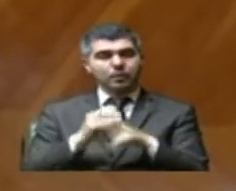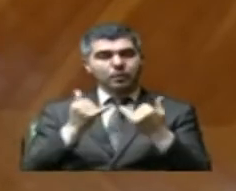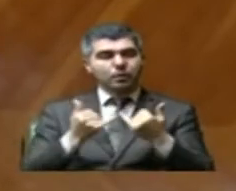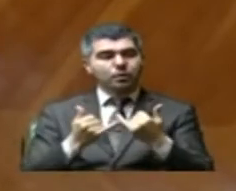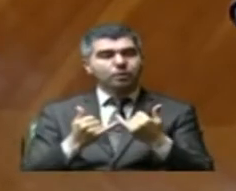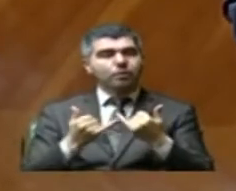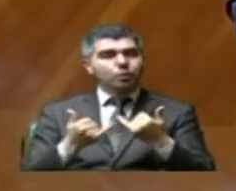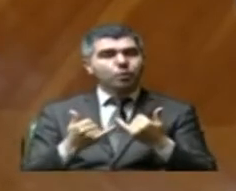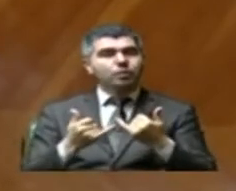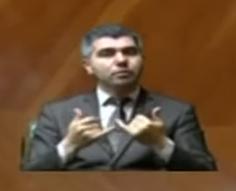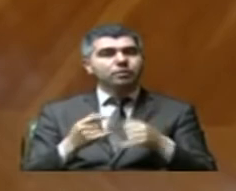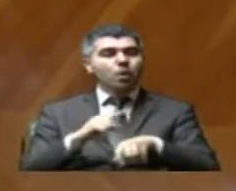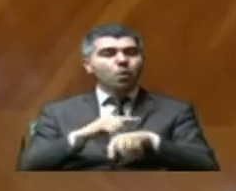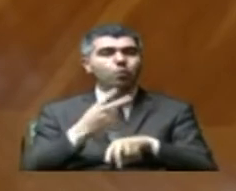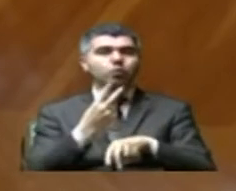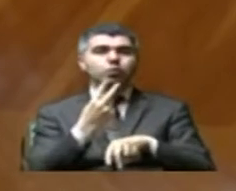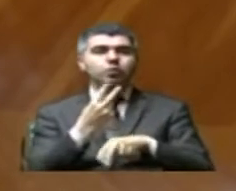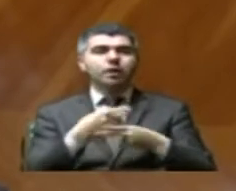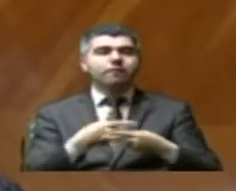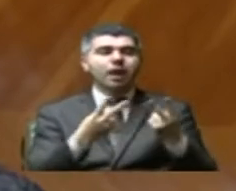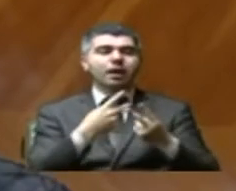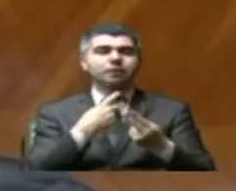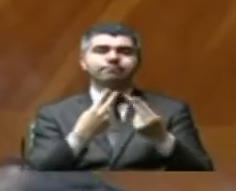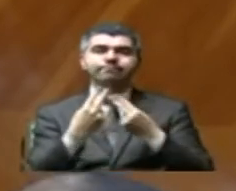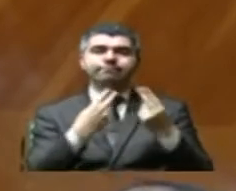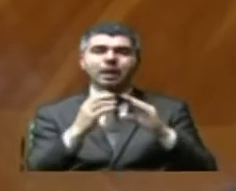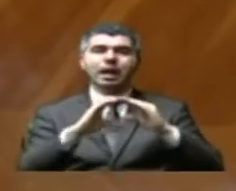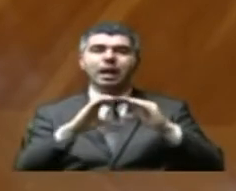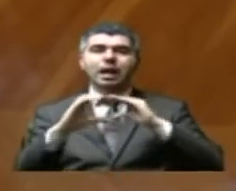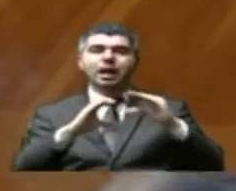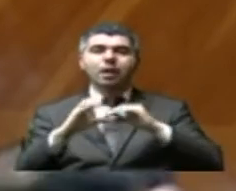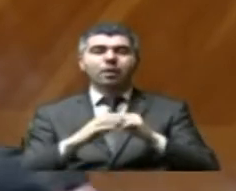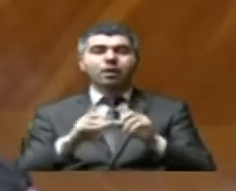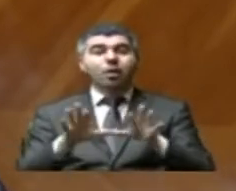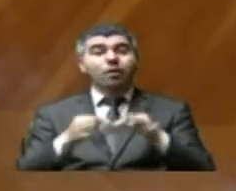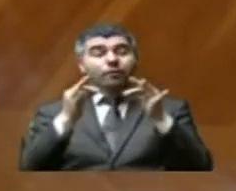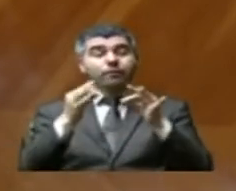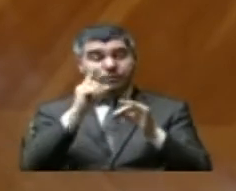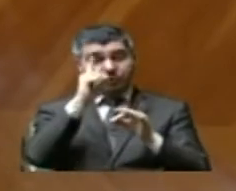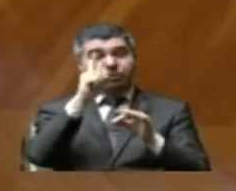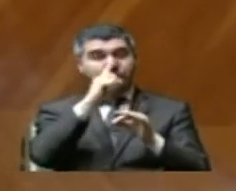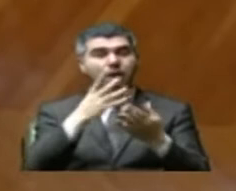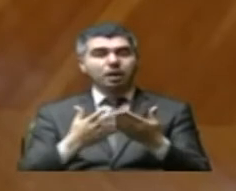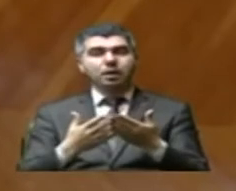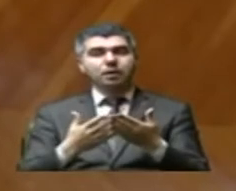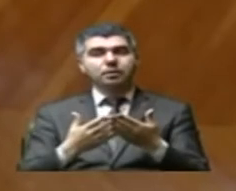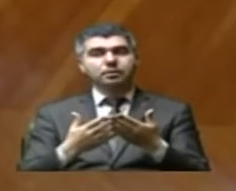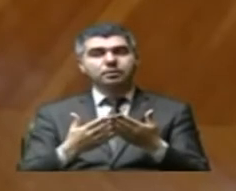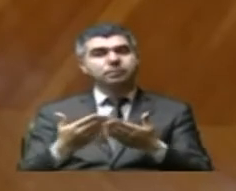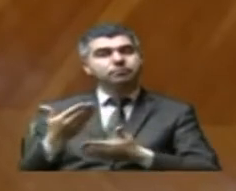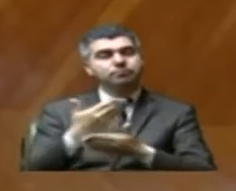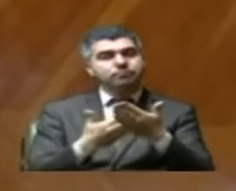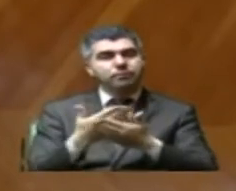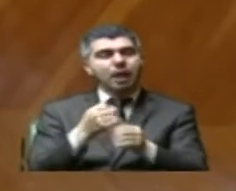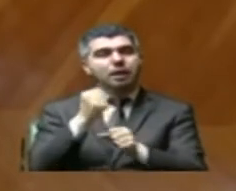الآن انطلق في الساعة 12، ونأمل أن يفضي إلى أمور في مصلحة